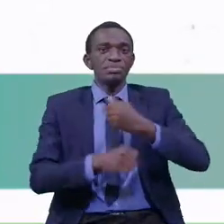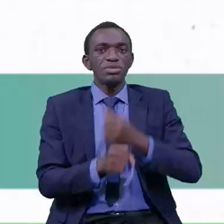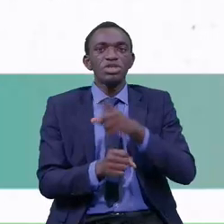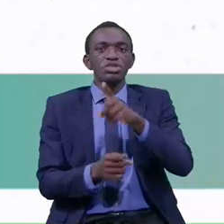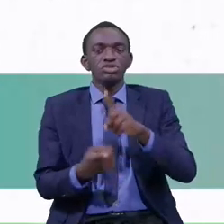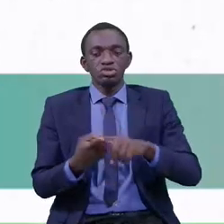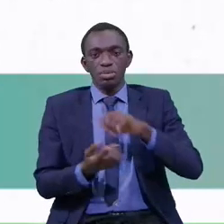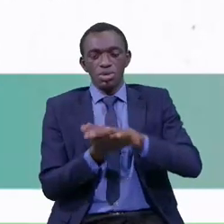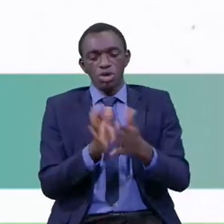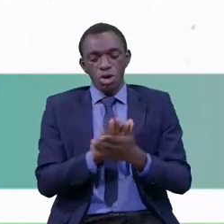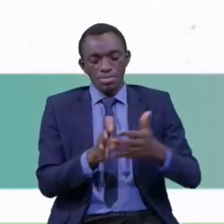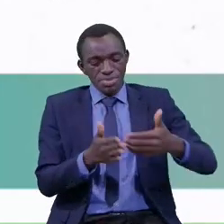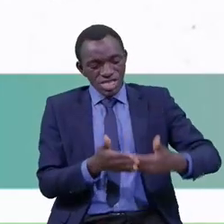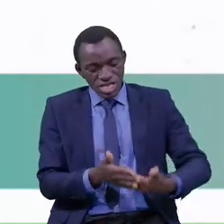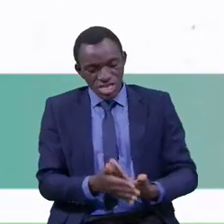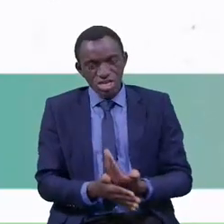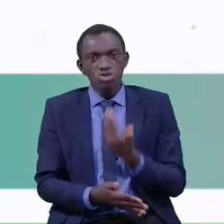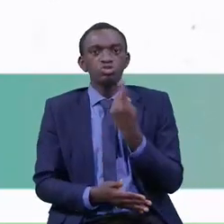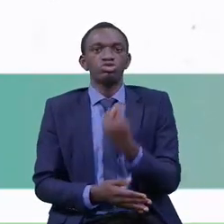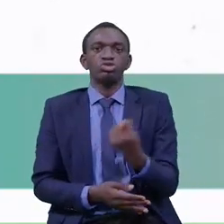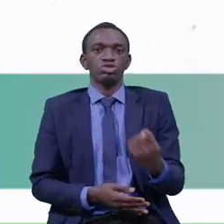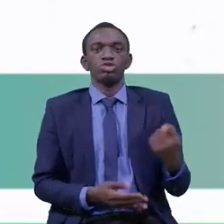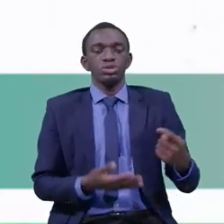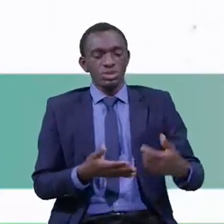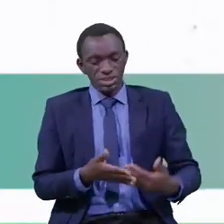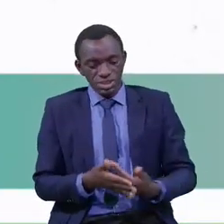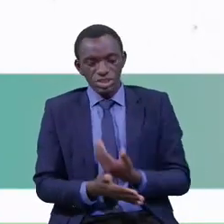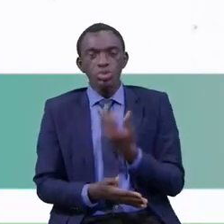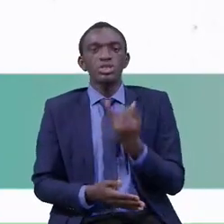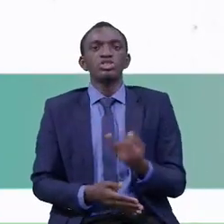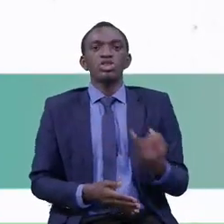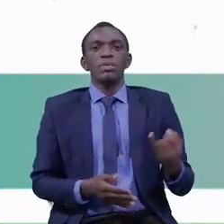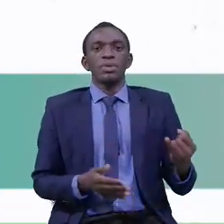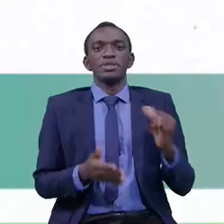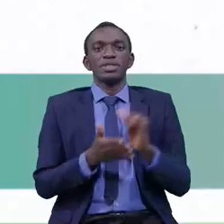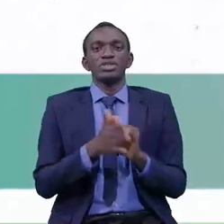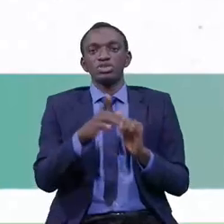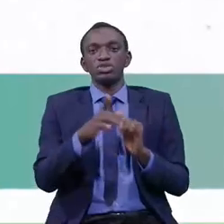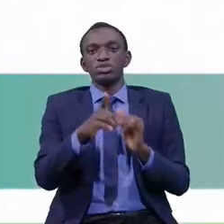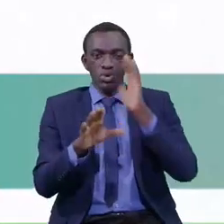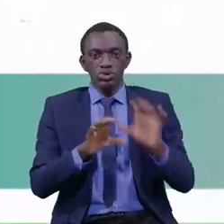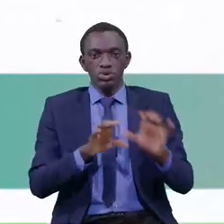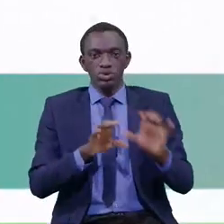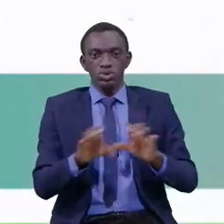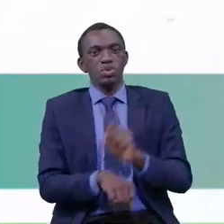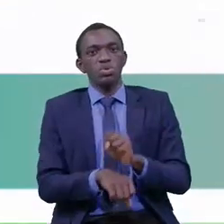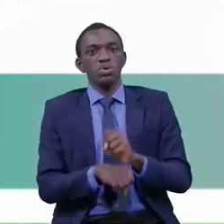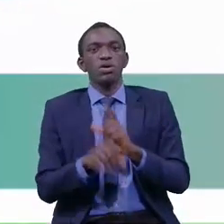toi un outil renouvelé, un instrument renouvelé qui fera les œuvres du Seigneur.